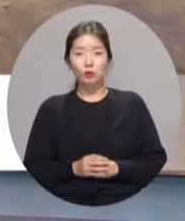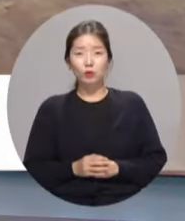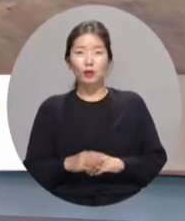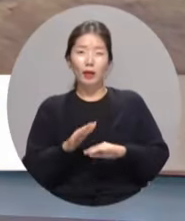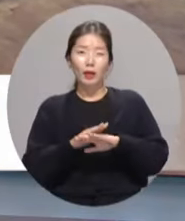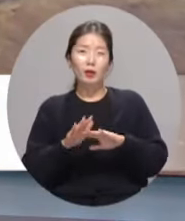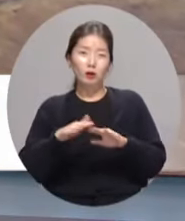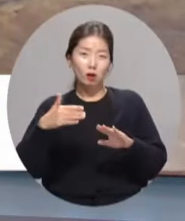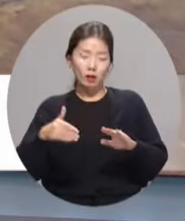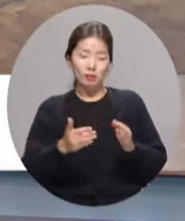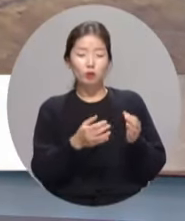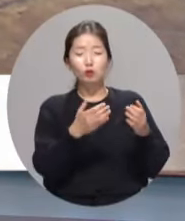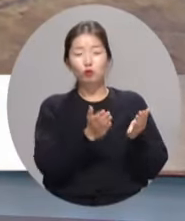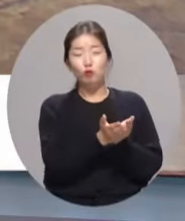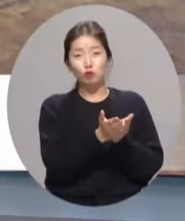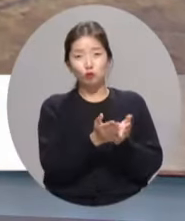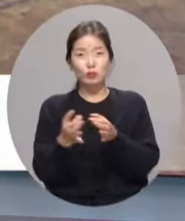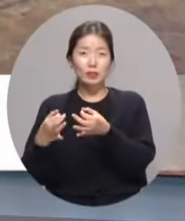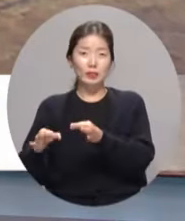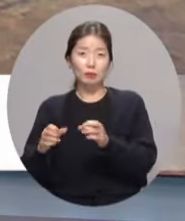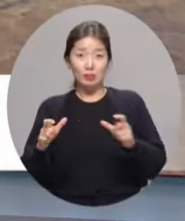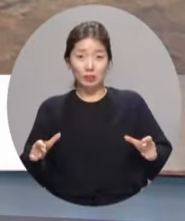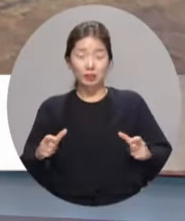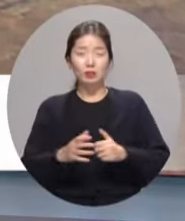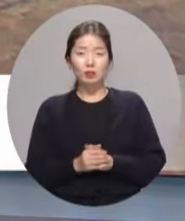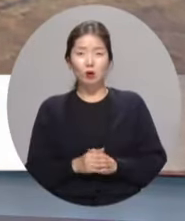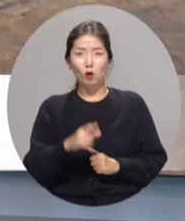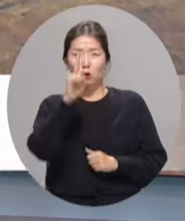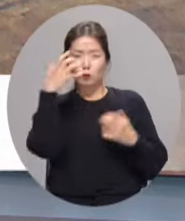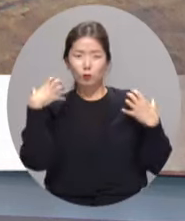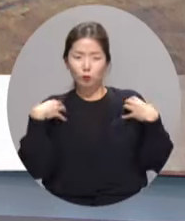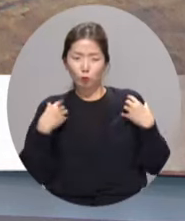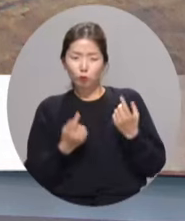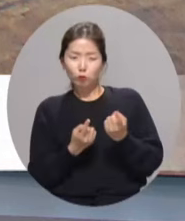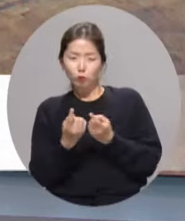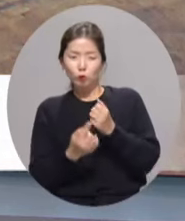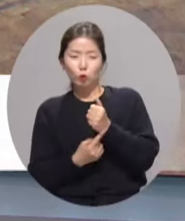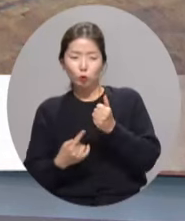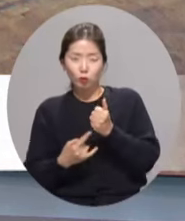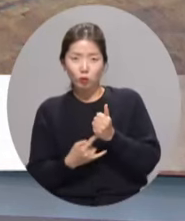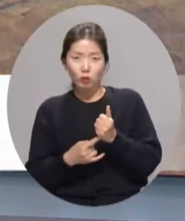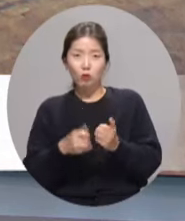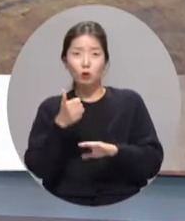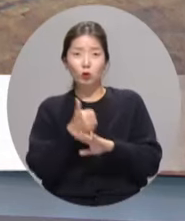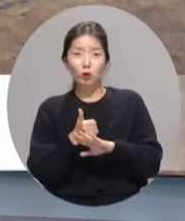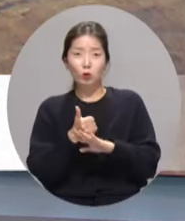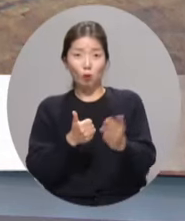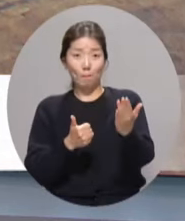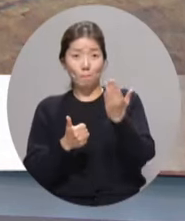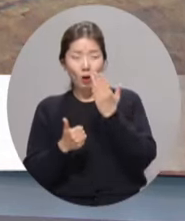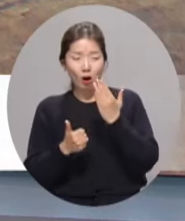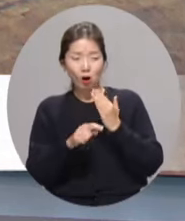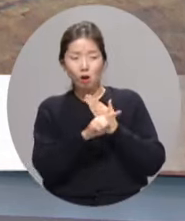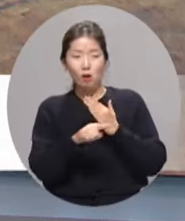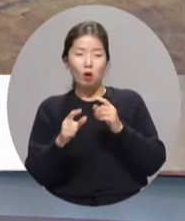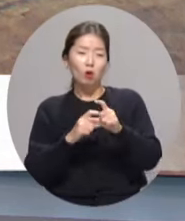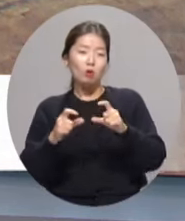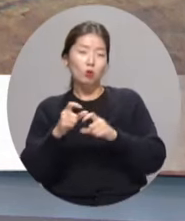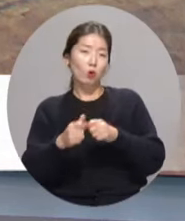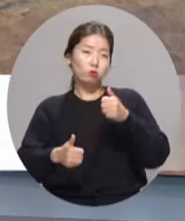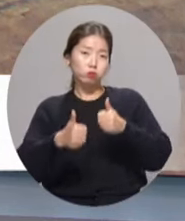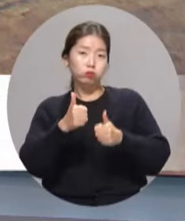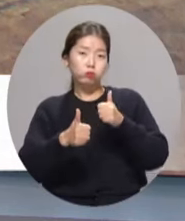바로 군산시와 김제시의 다툼인데요. 정부 분쟁 조정 절차는 조만간 결론을 내기로 하면서 싸움은